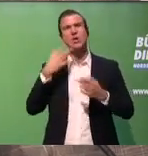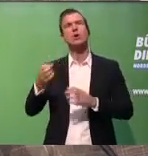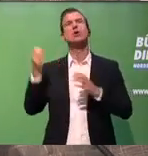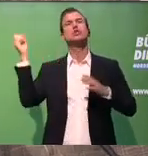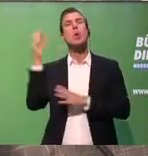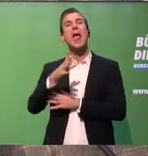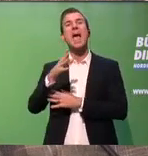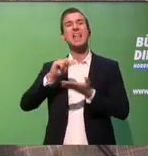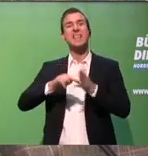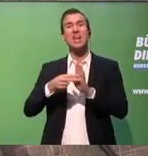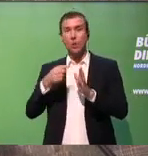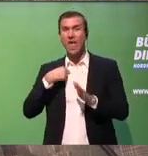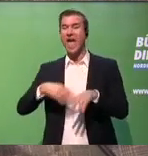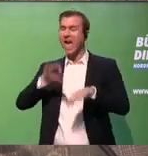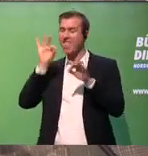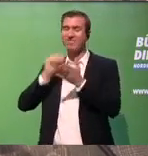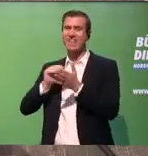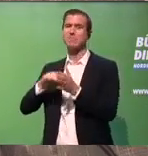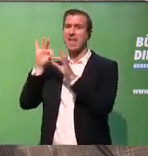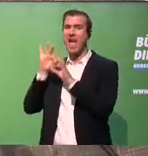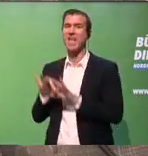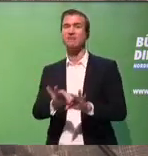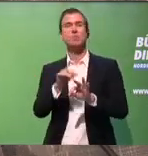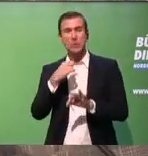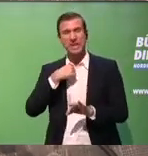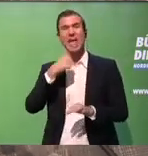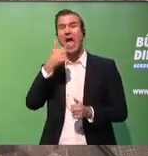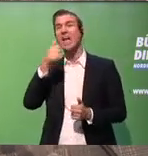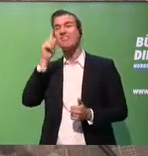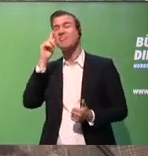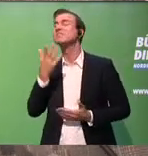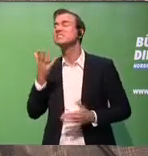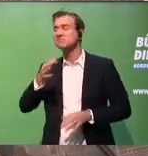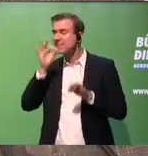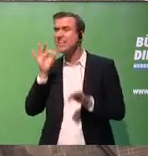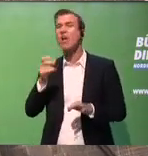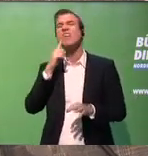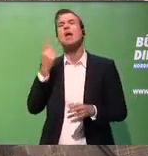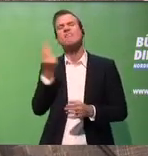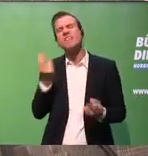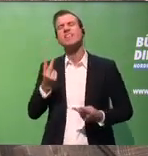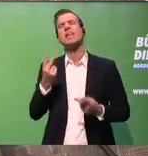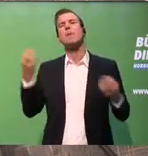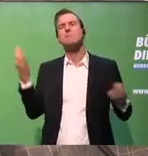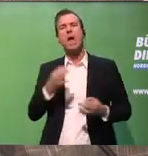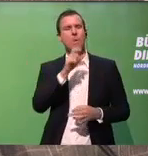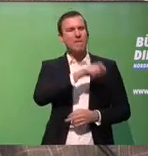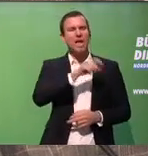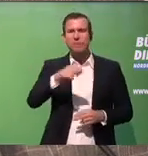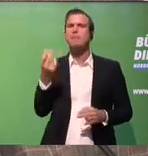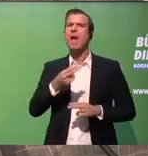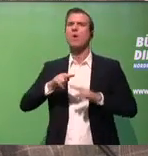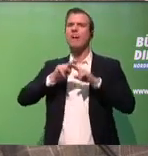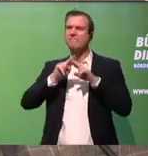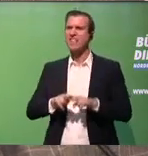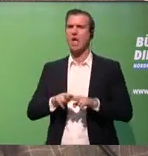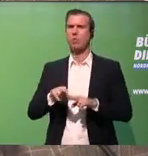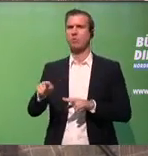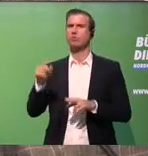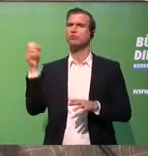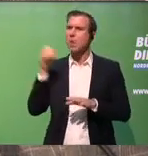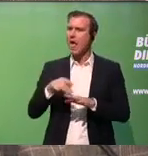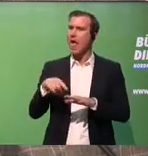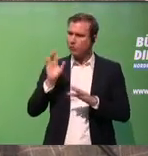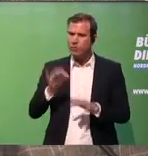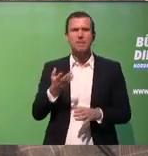von Anfang an begleitet. Und wenn ich eins weiß, dann das Vertrauen für Veränderung von Mensch zu Mensch gewonnen wird. Es entsteht, wenn